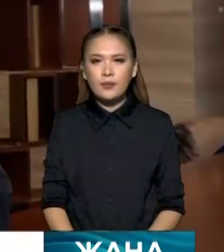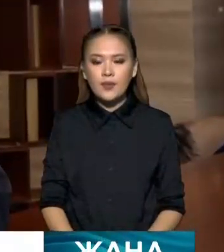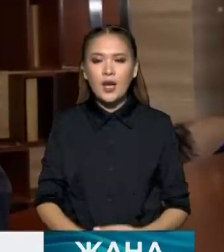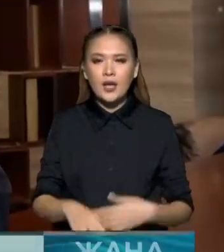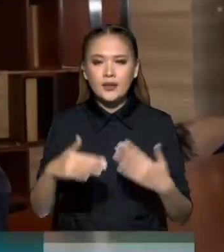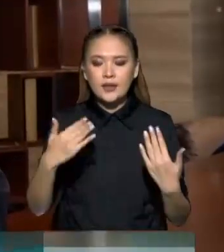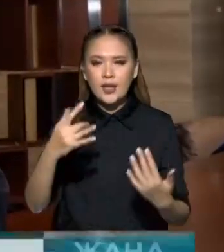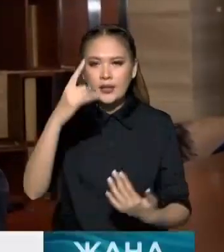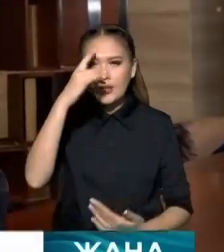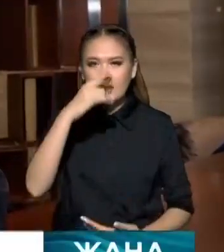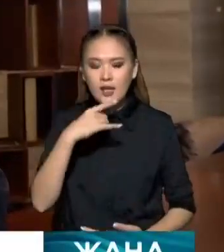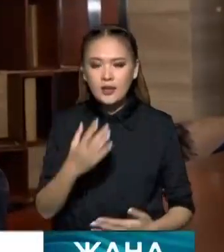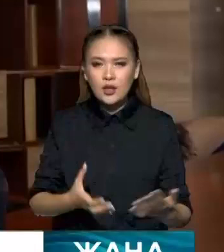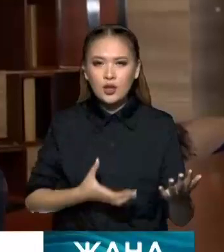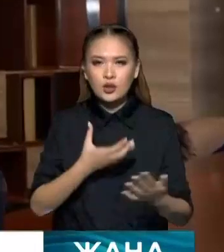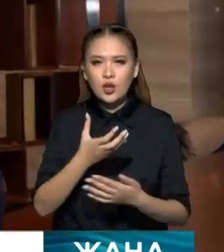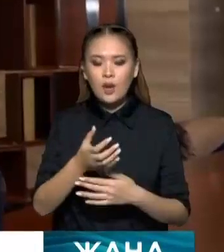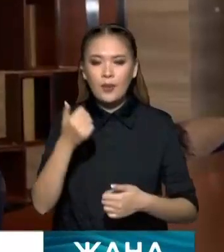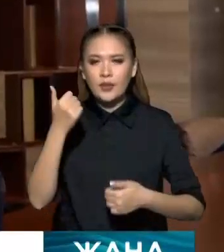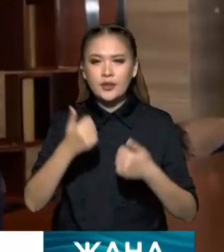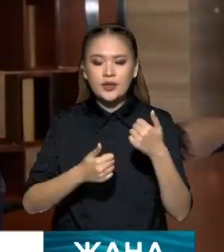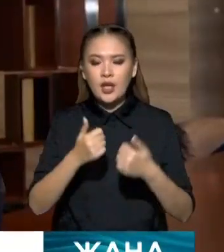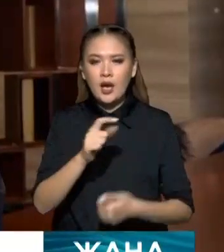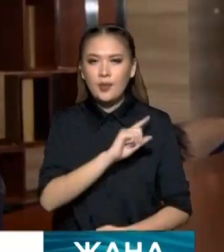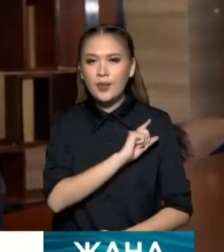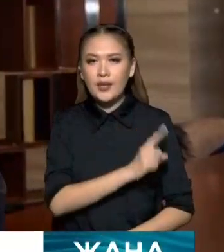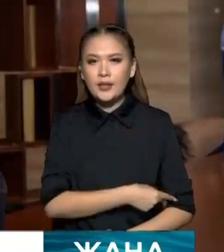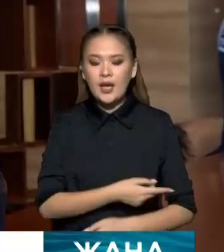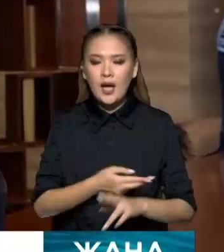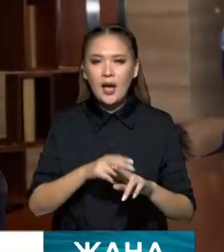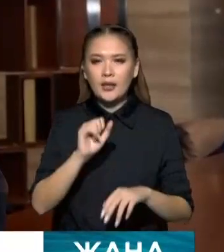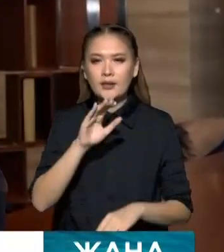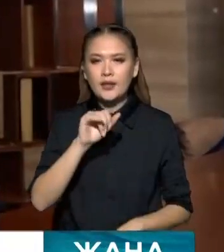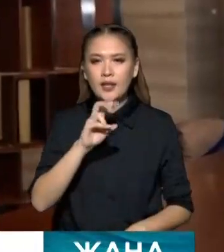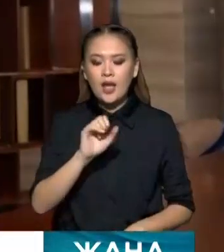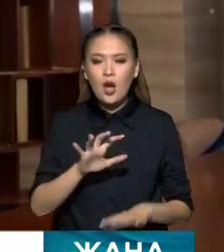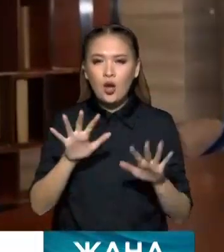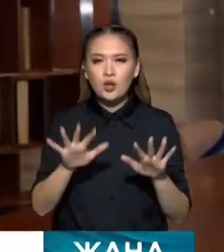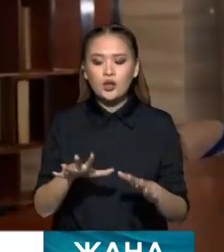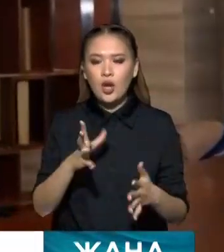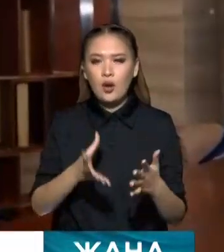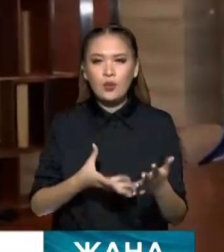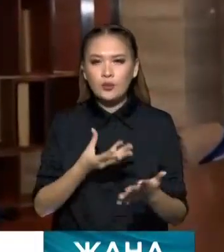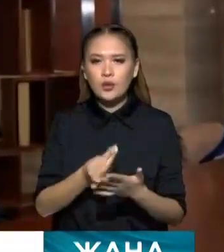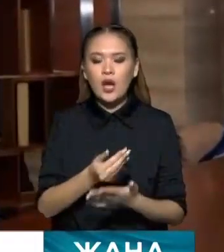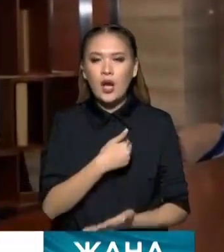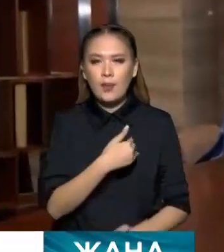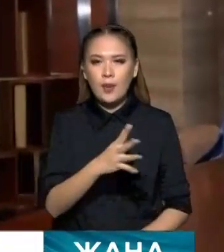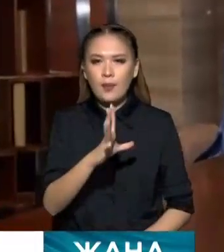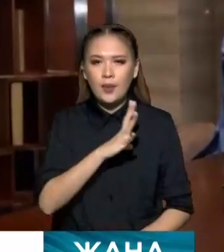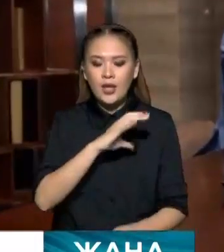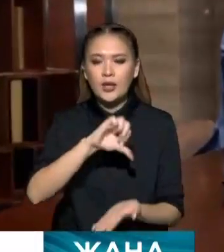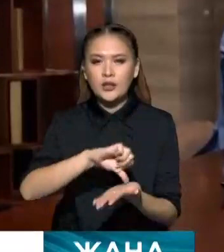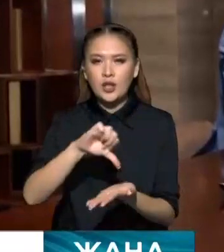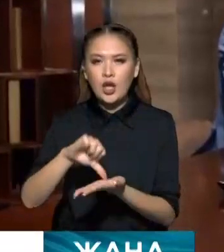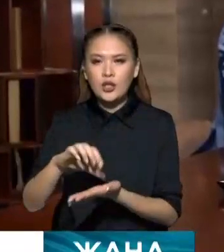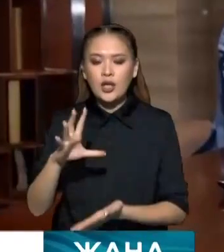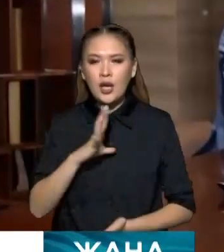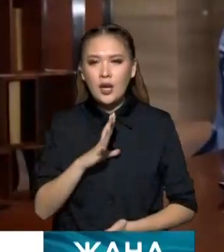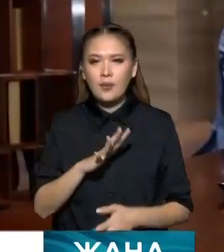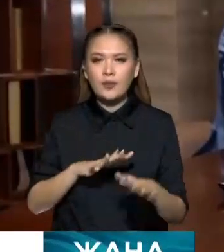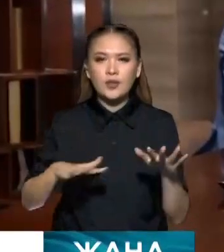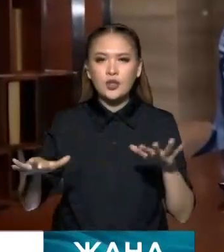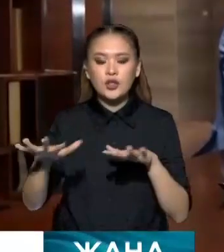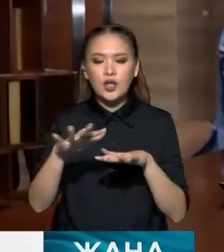Қазір Қазақстан инвестиция тұрғысынан бәсекеге қабілетті ел. Мен Астана халықаралық қаржы орталығының ашылуында болдым. Бұл орталық таяу жылдары аймақтық